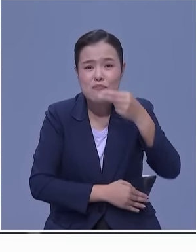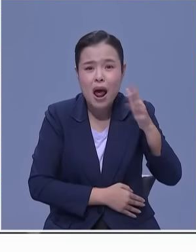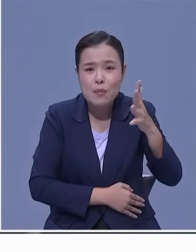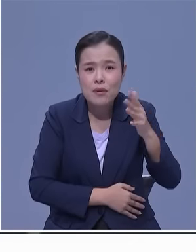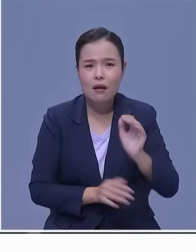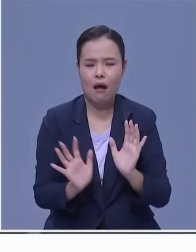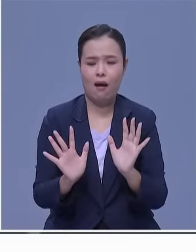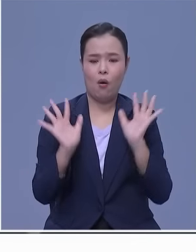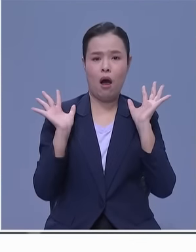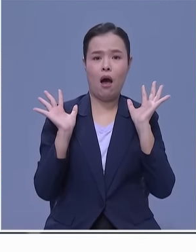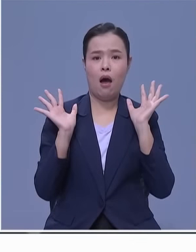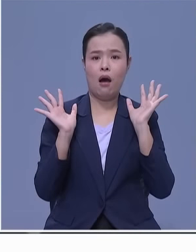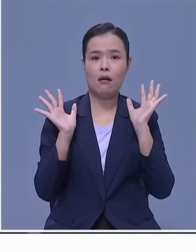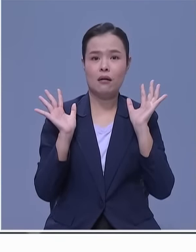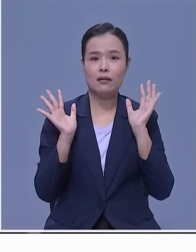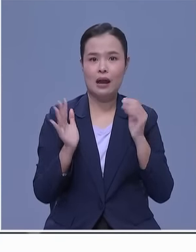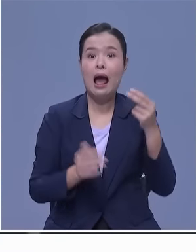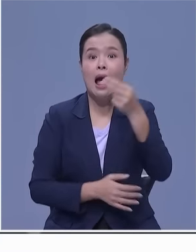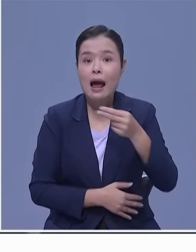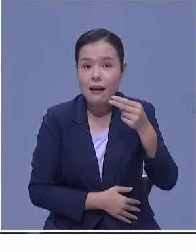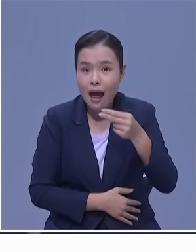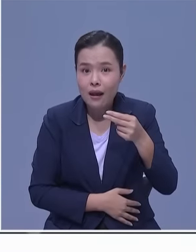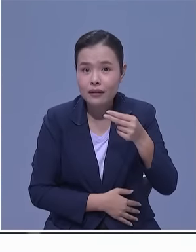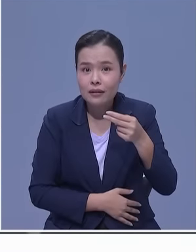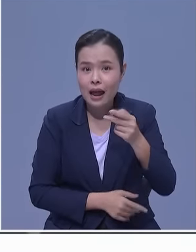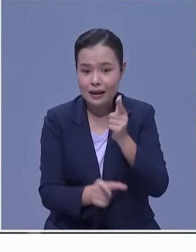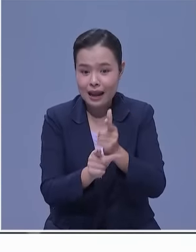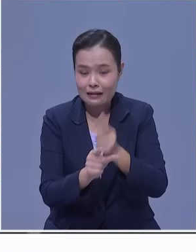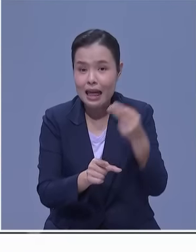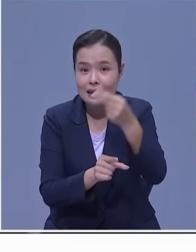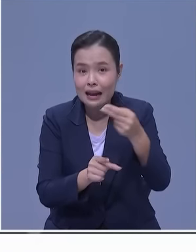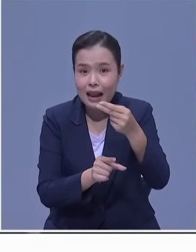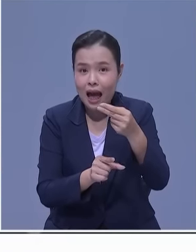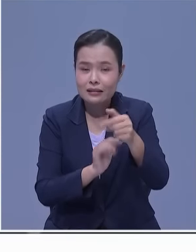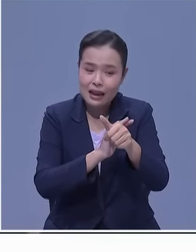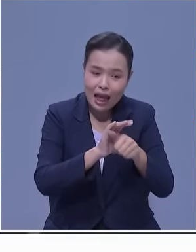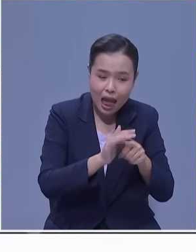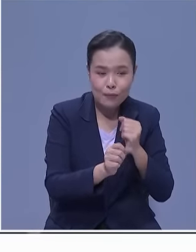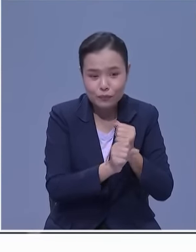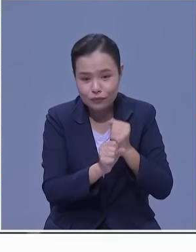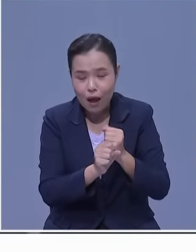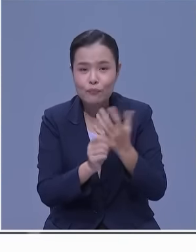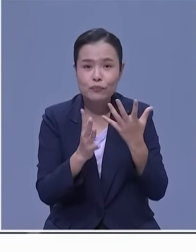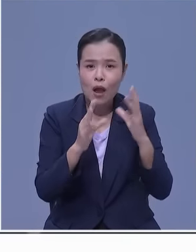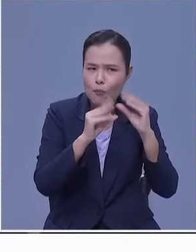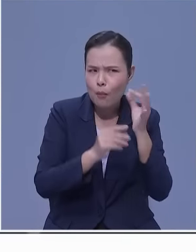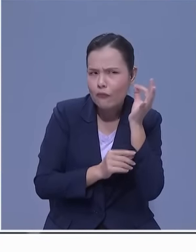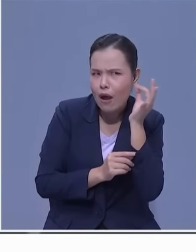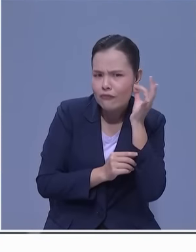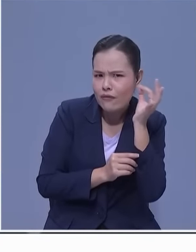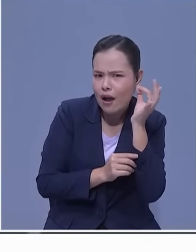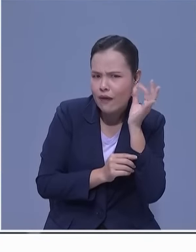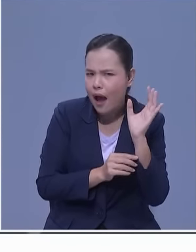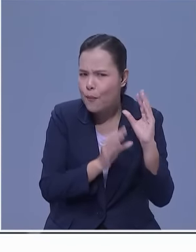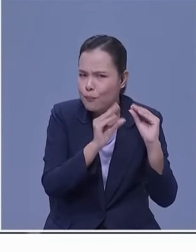มือง่ายๆได้ยังไง ใช่ ขนาดคนที่มีหลานจะมาเลี้ยงหลาน ยังแอบไปทำหูฟังตามเขาประชุมกันเอาหูไปแน่ว่